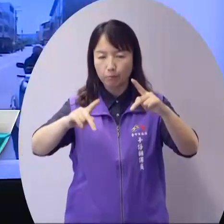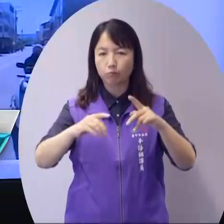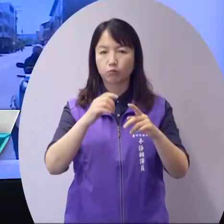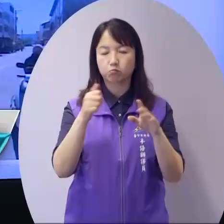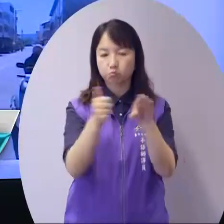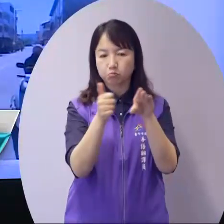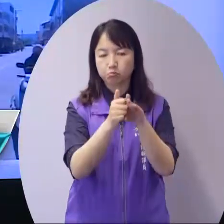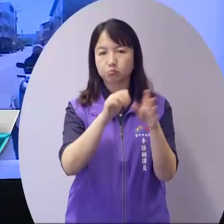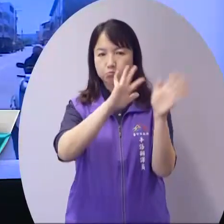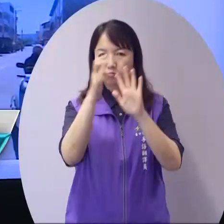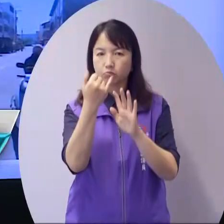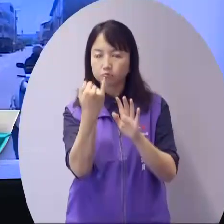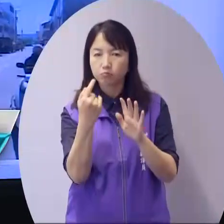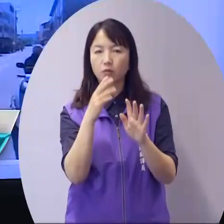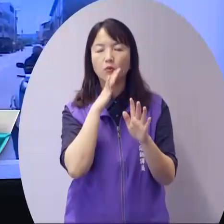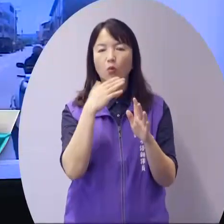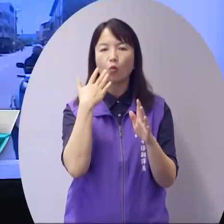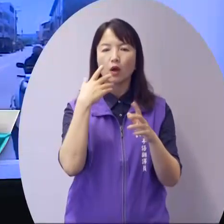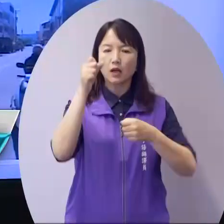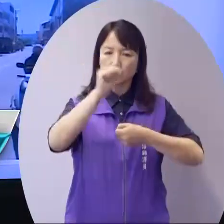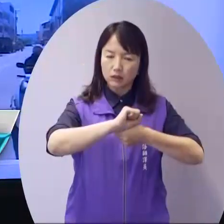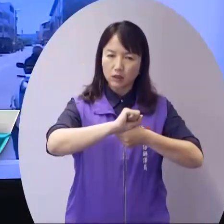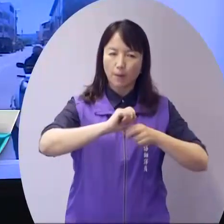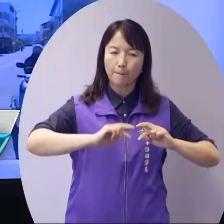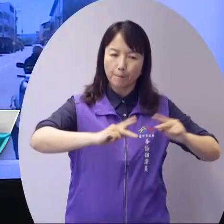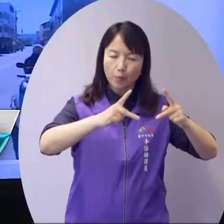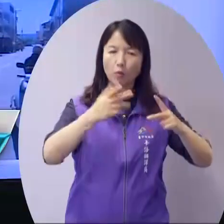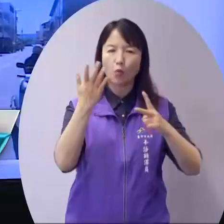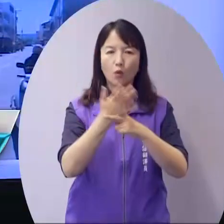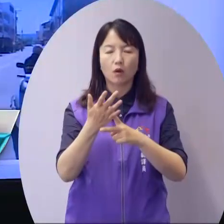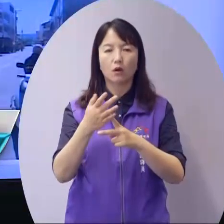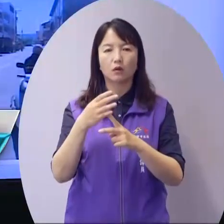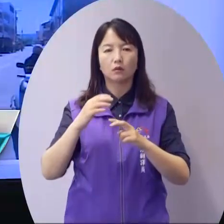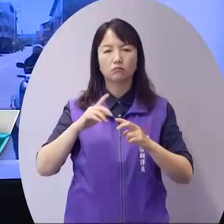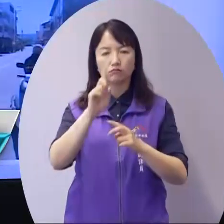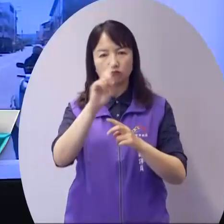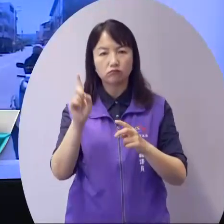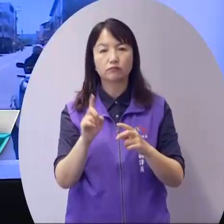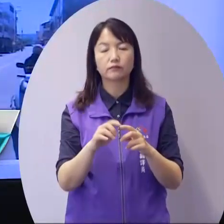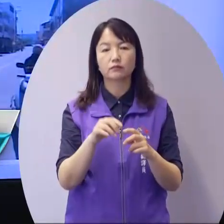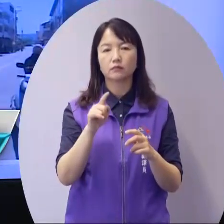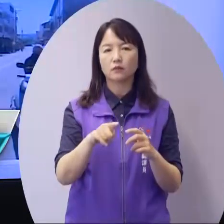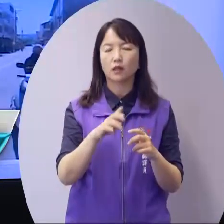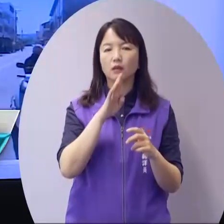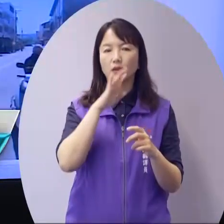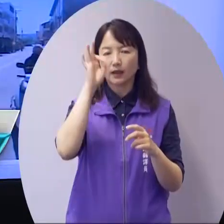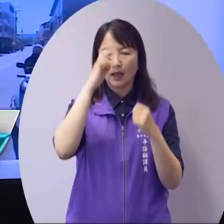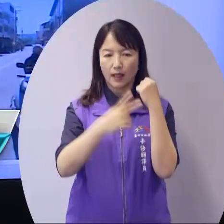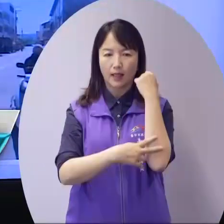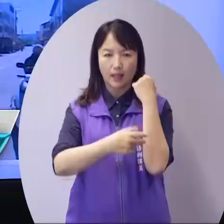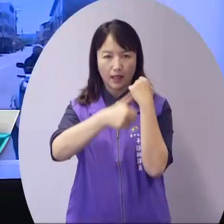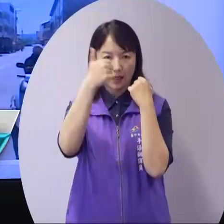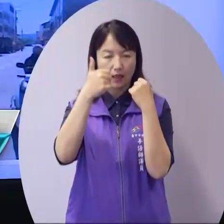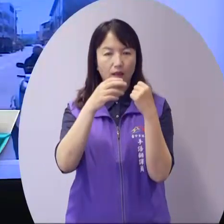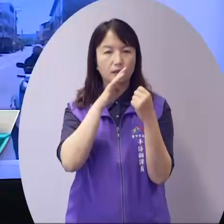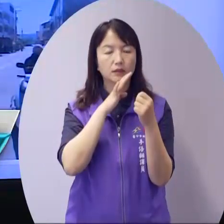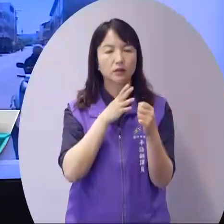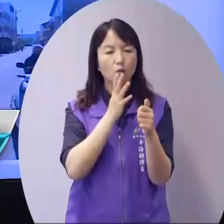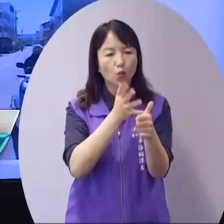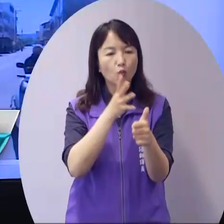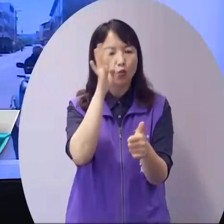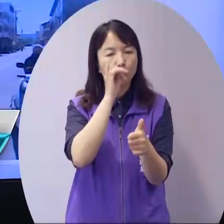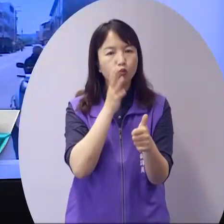跟搭乘的状况，有没有哪些路线要再做微调？那事实上我们也会去做这个邻里长地方的这个声音的探